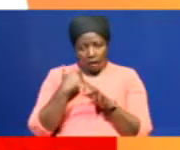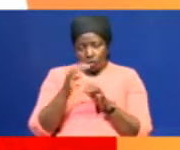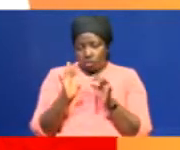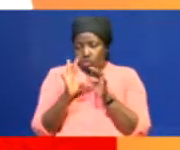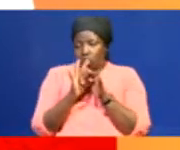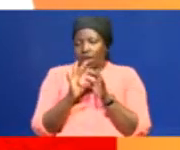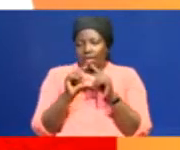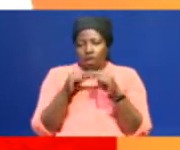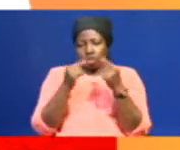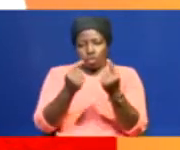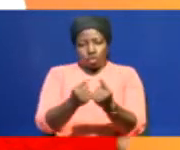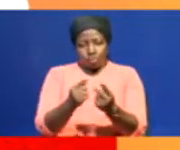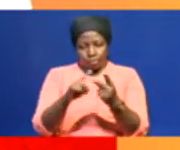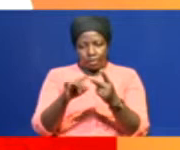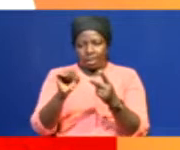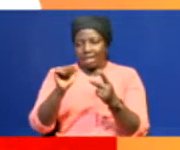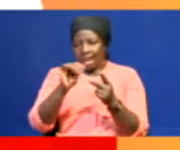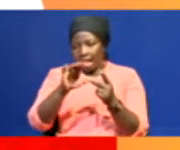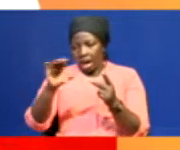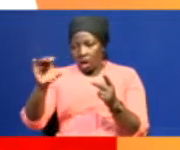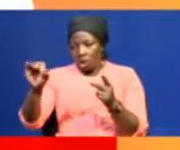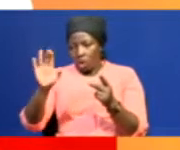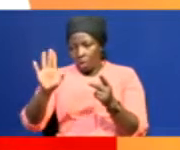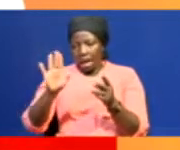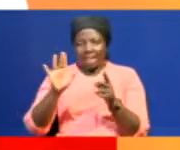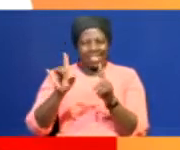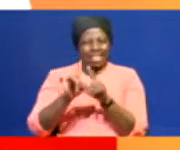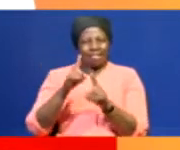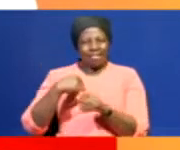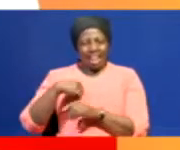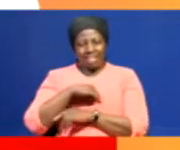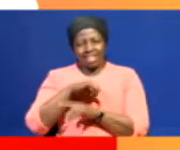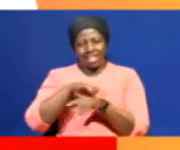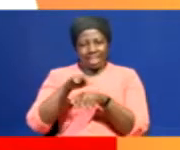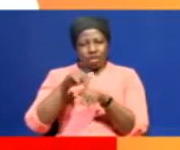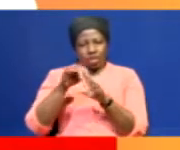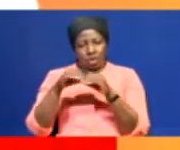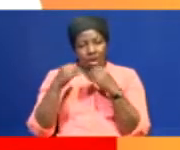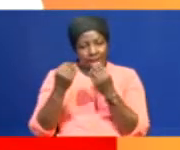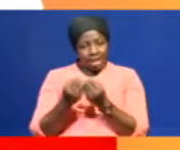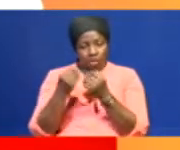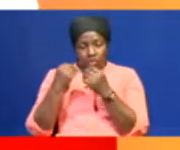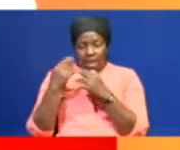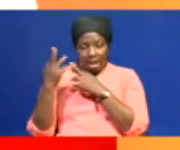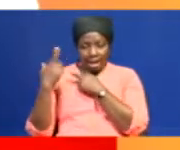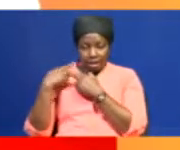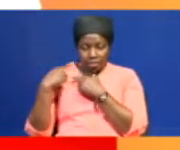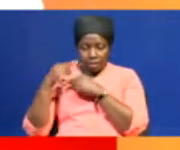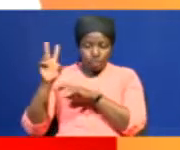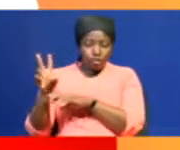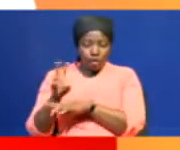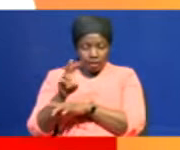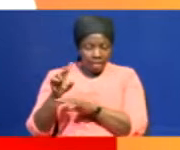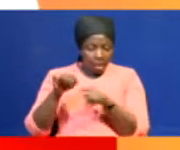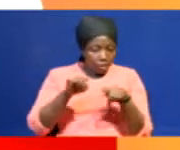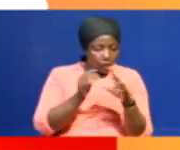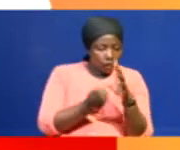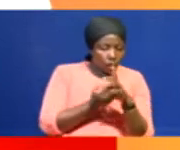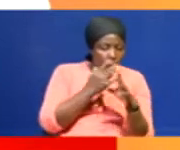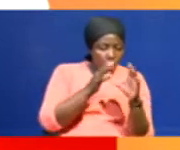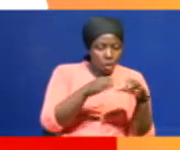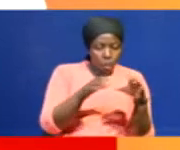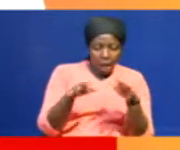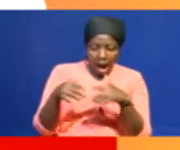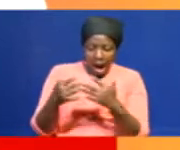magroup circles zao, na sisi kama national organization tuna oversee vile wanajiunga na vile kazi yao